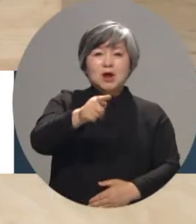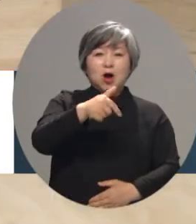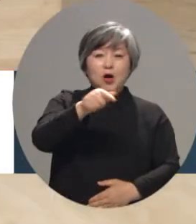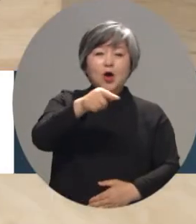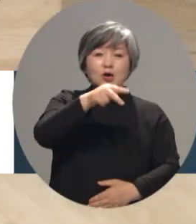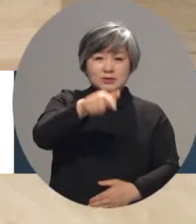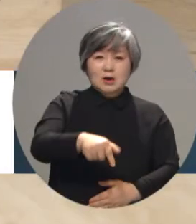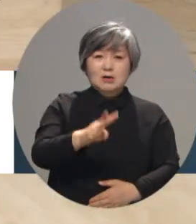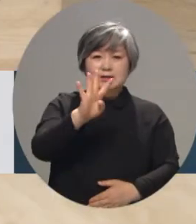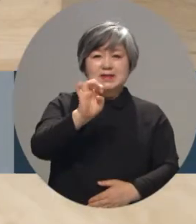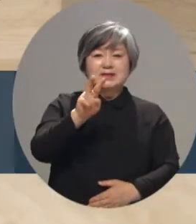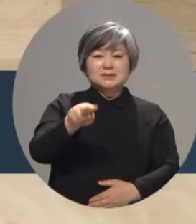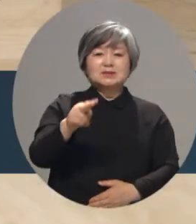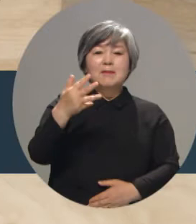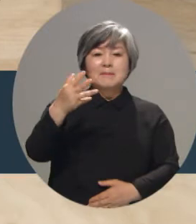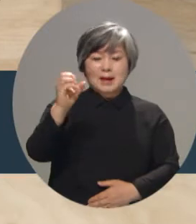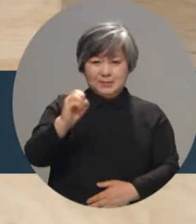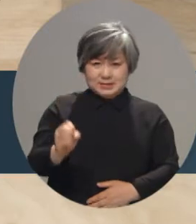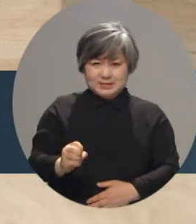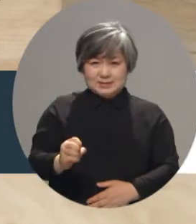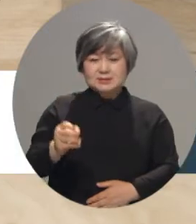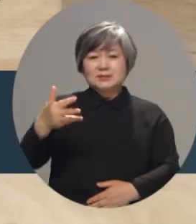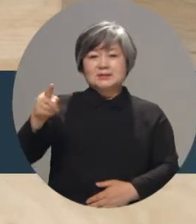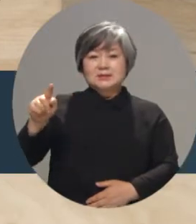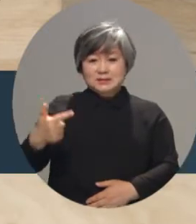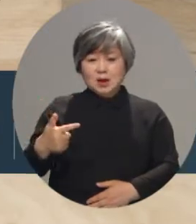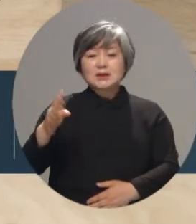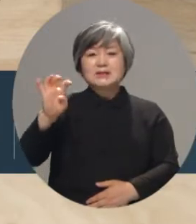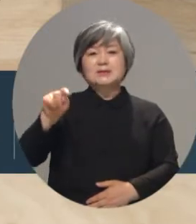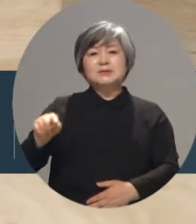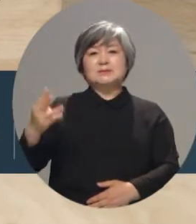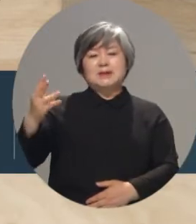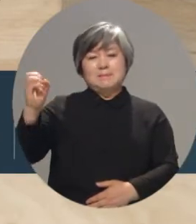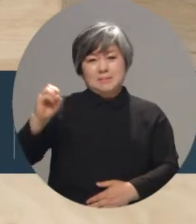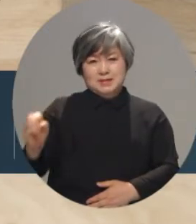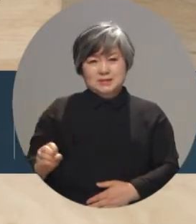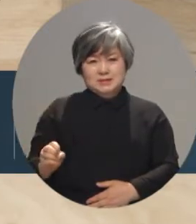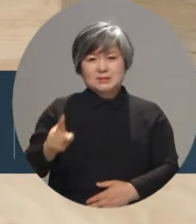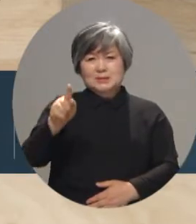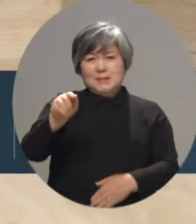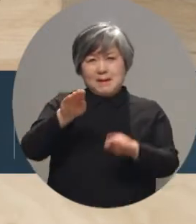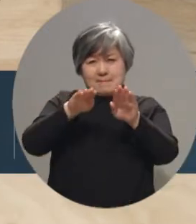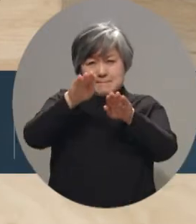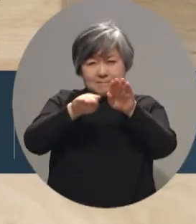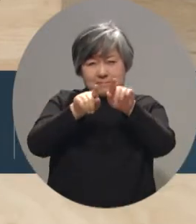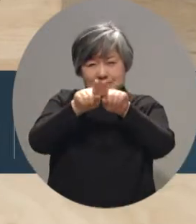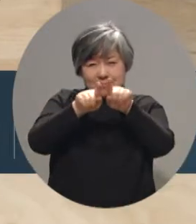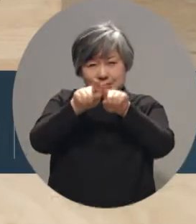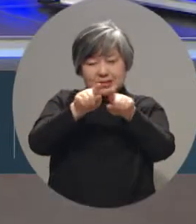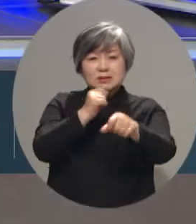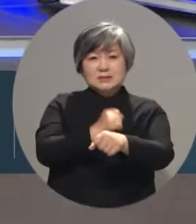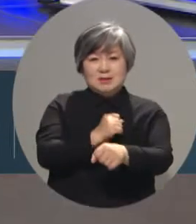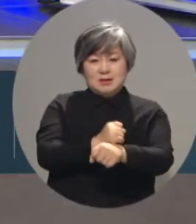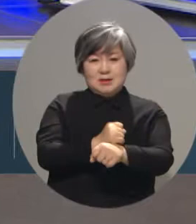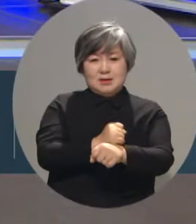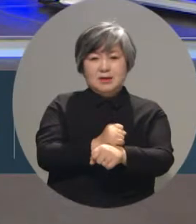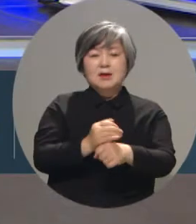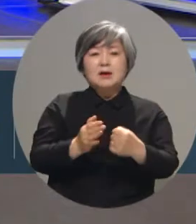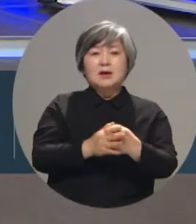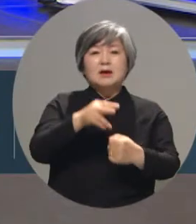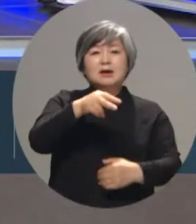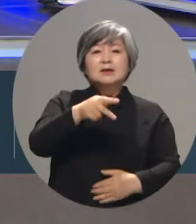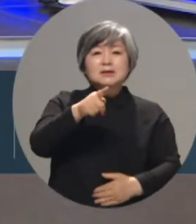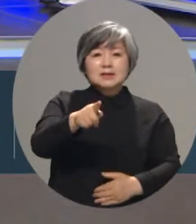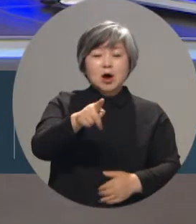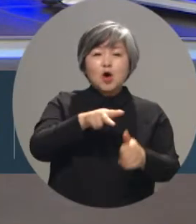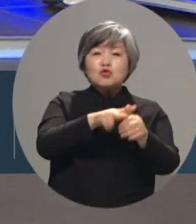서거석 후보 42.8%, 천우성 후보 40.3%로 경합으로 나타났습니다. 네, 먼저 저희 서거석